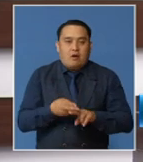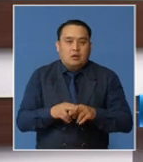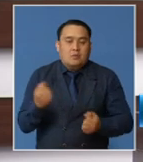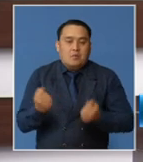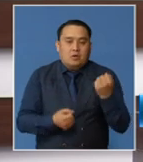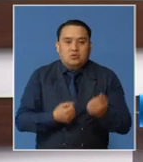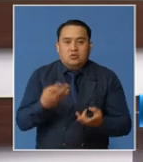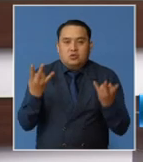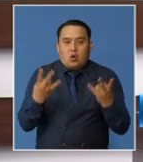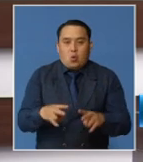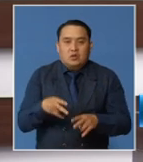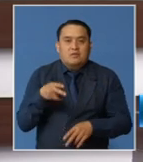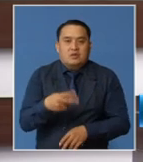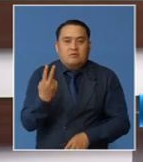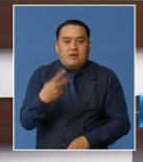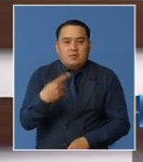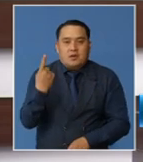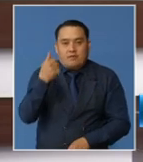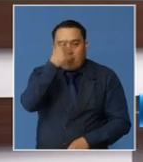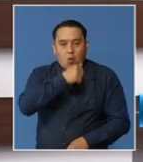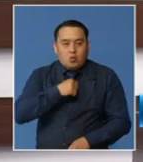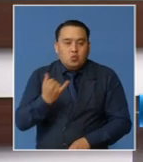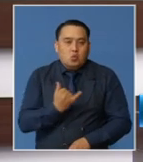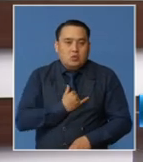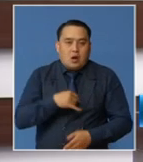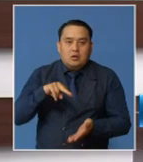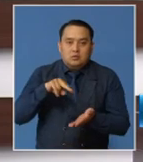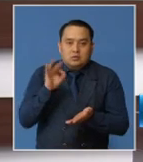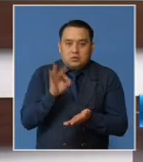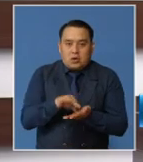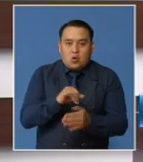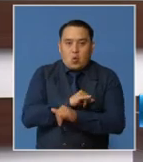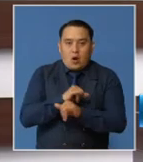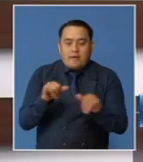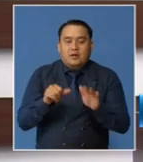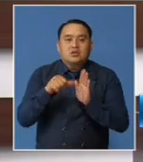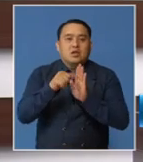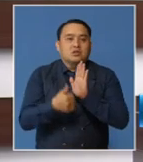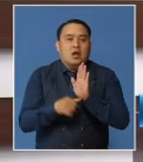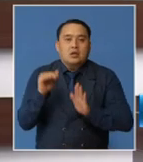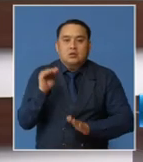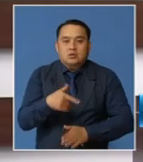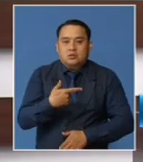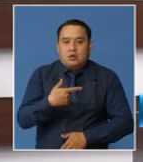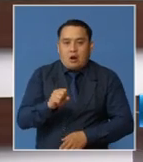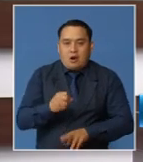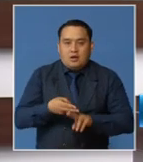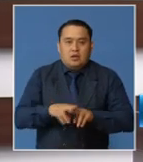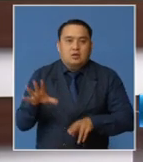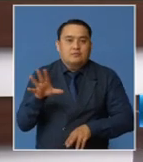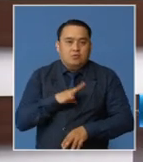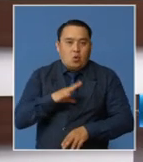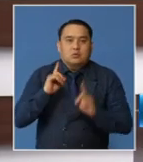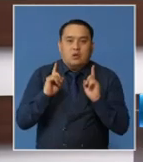машинах отсутствует. До 2021 года у нас поставлена задача увеличить более 16 тысяч гектаров. Сейчас все